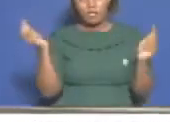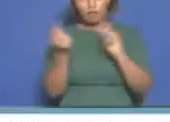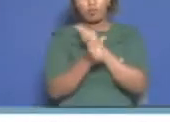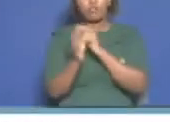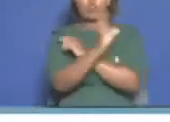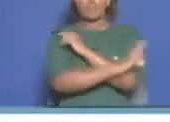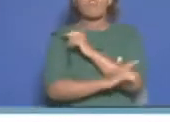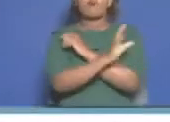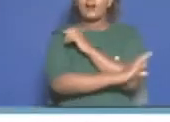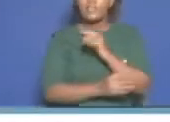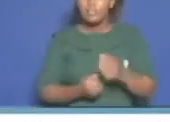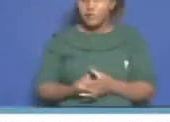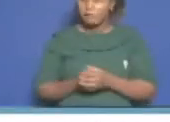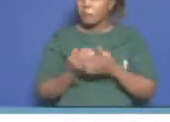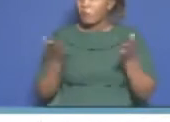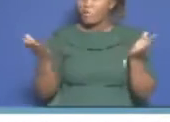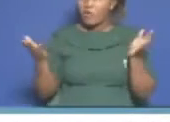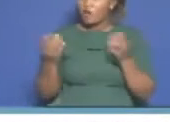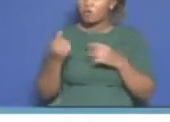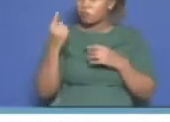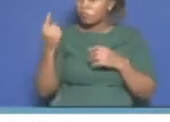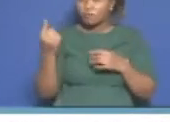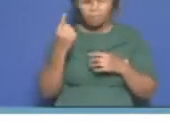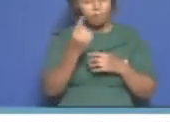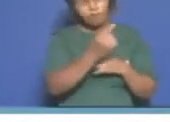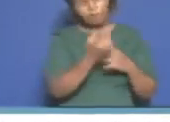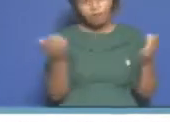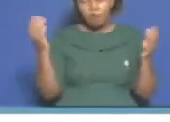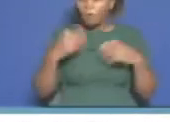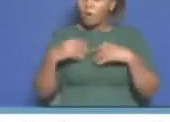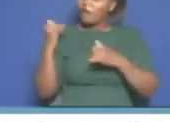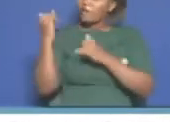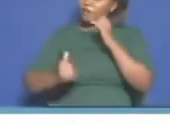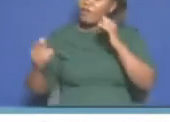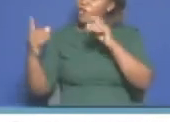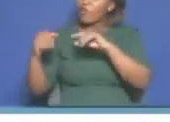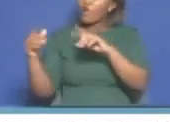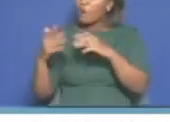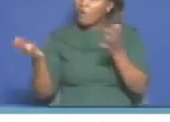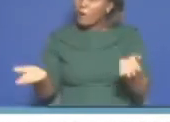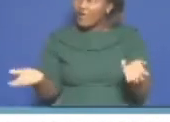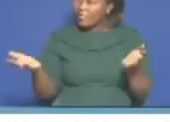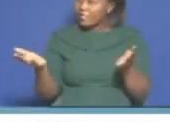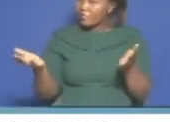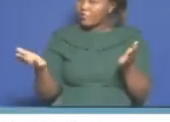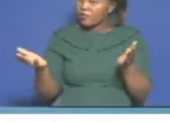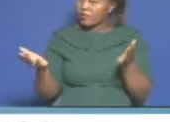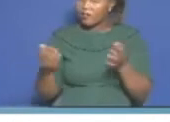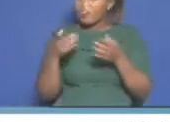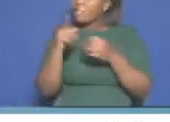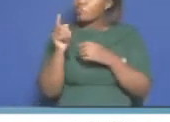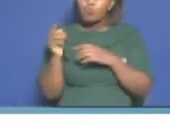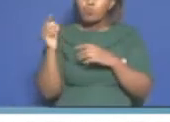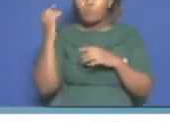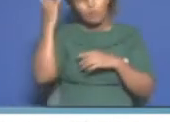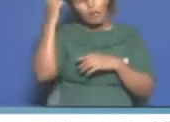Naam, nitawapa dakika sekunde 30 kutoa kauli ya mwisho. Joel Kweyu, kwa sekunde 30, kauli yako ya mwisho